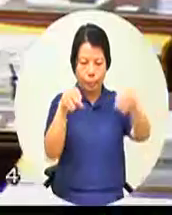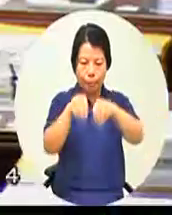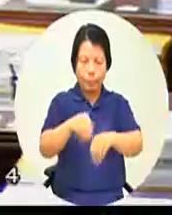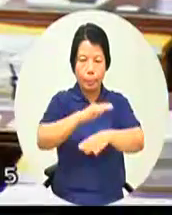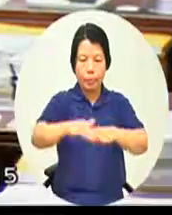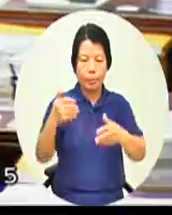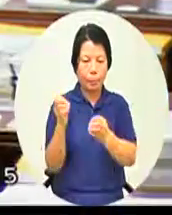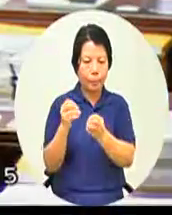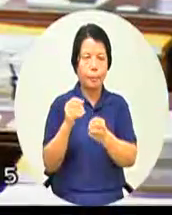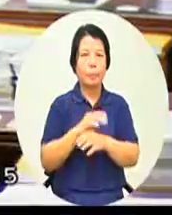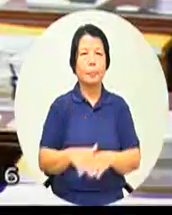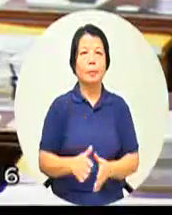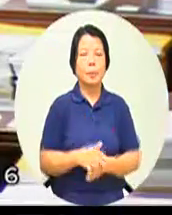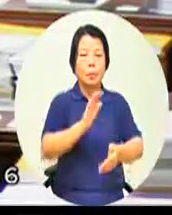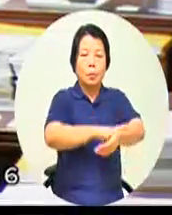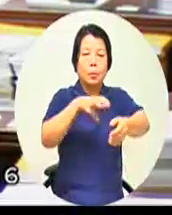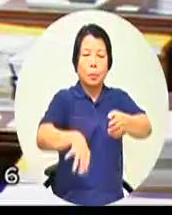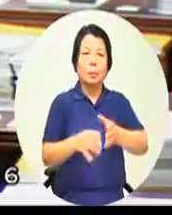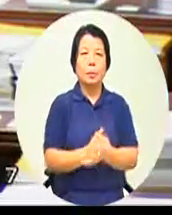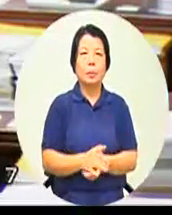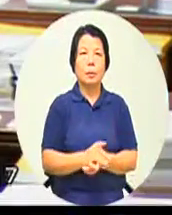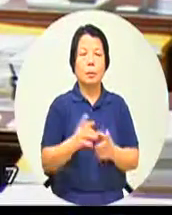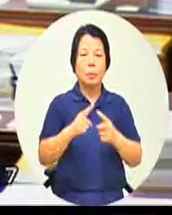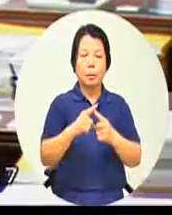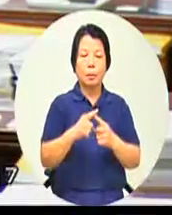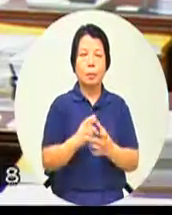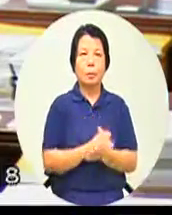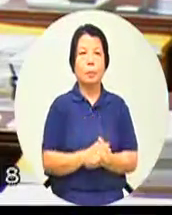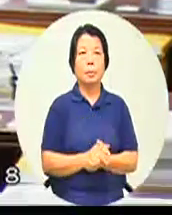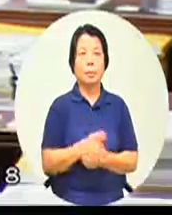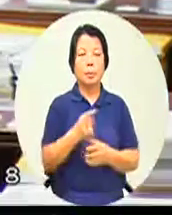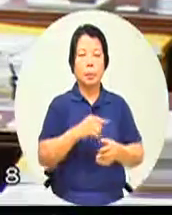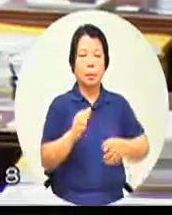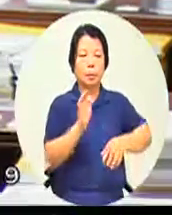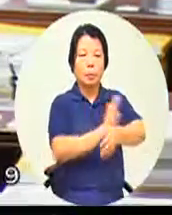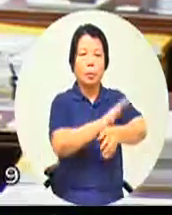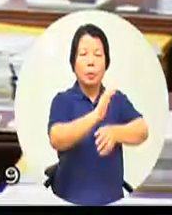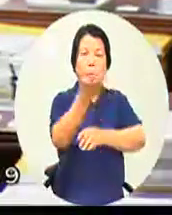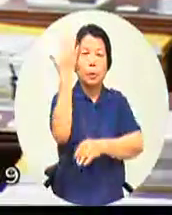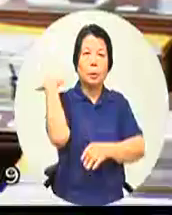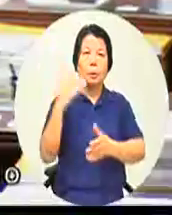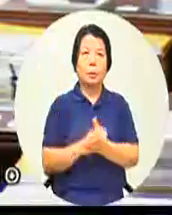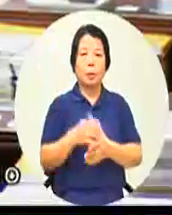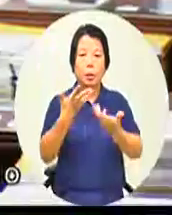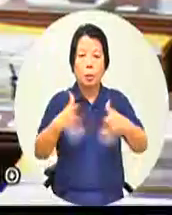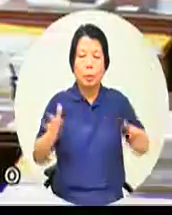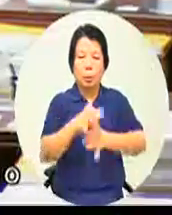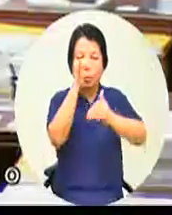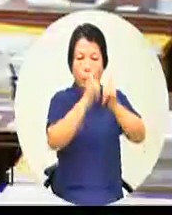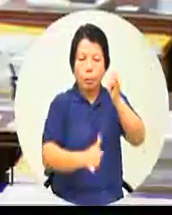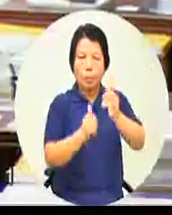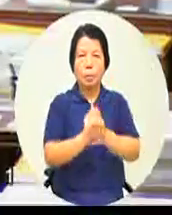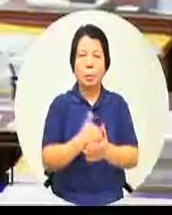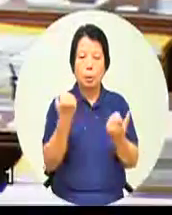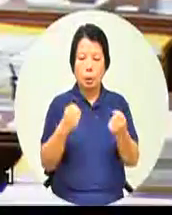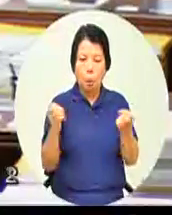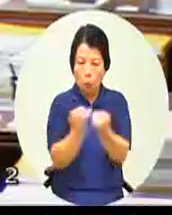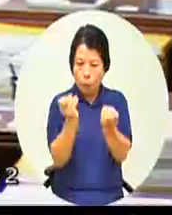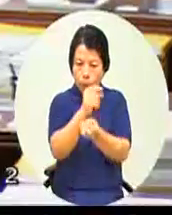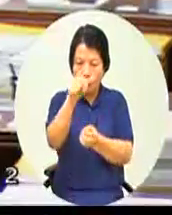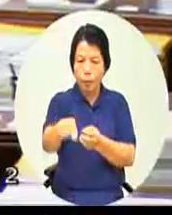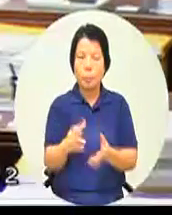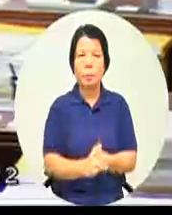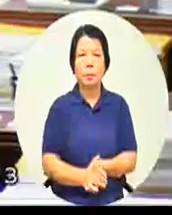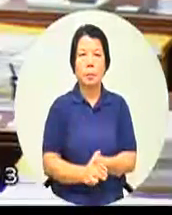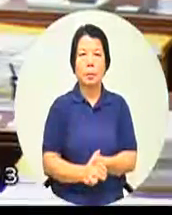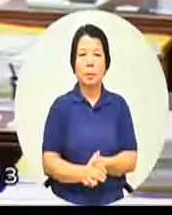常的期待哈，左营人很难得有这样子，然后呢，他的旁边其实过去的。很多的历史都是在这里发生的，那怎